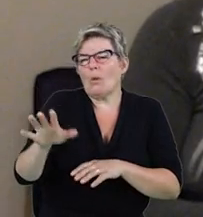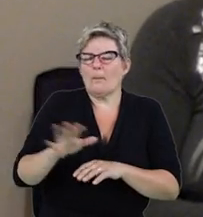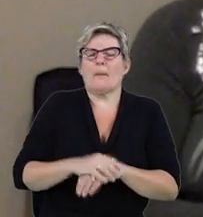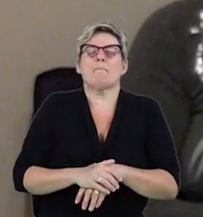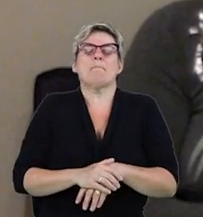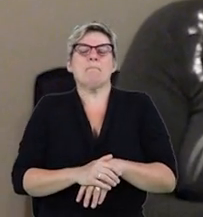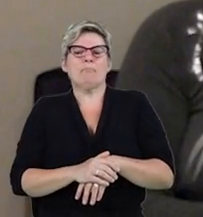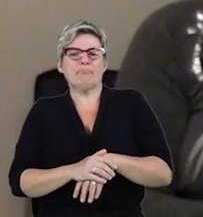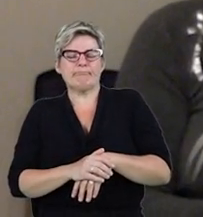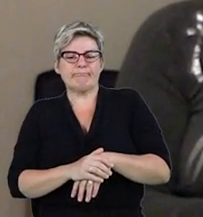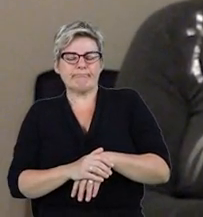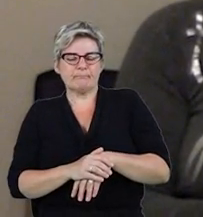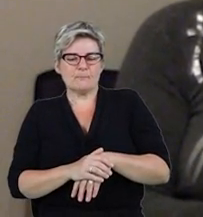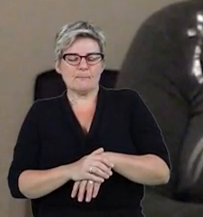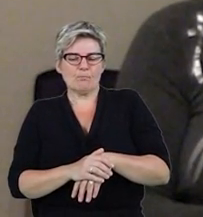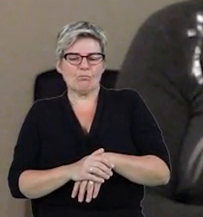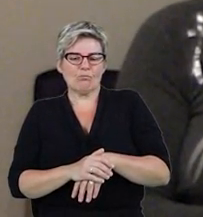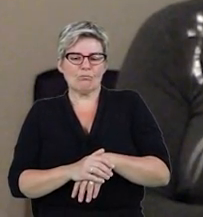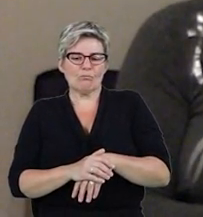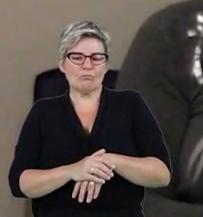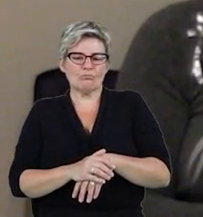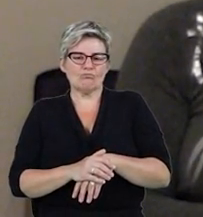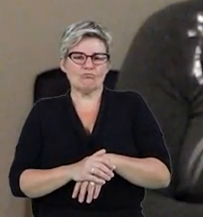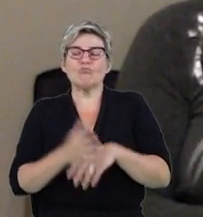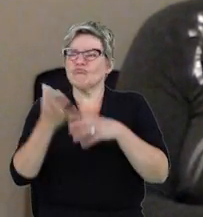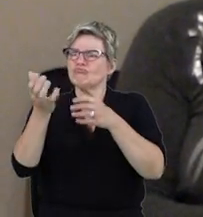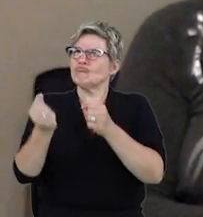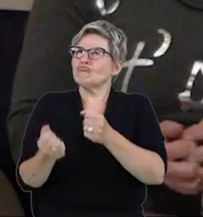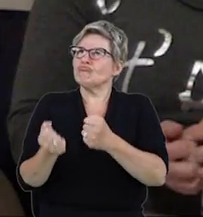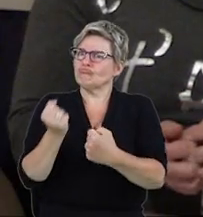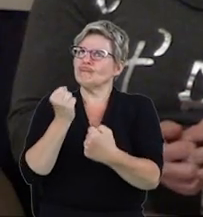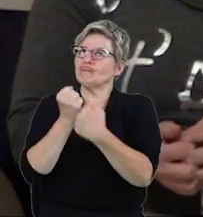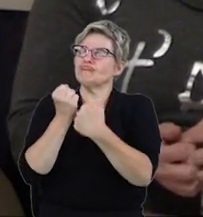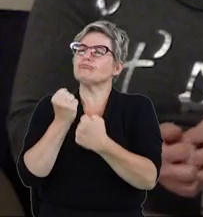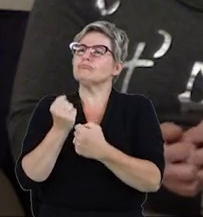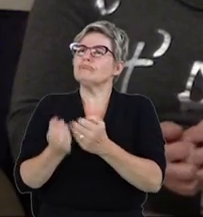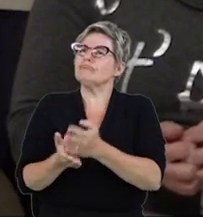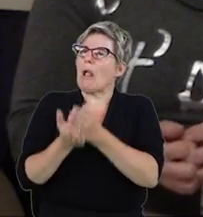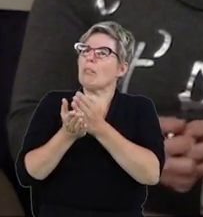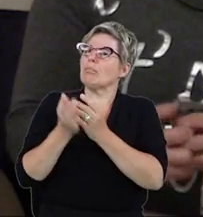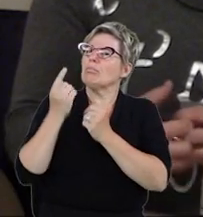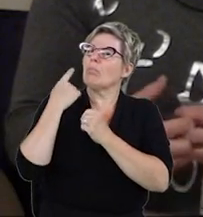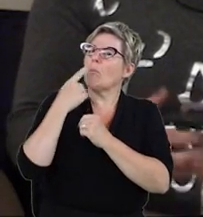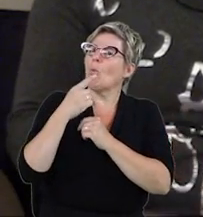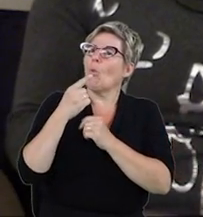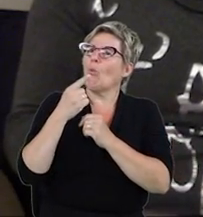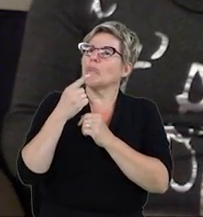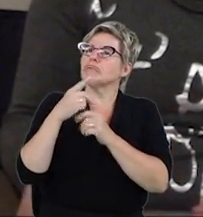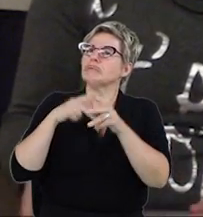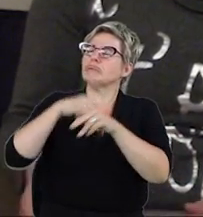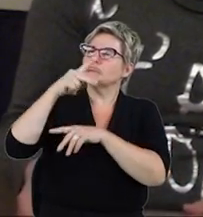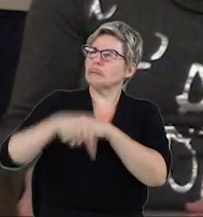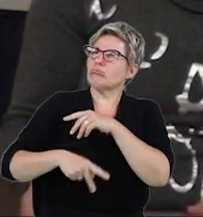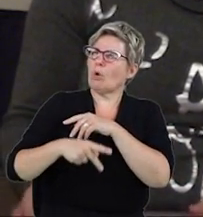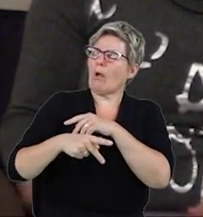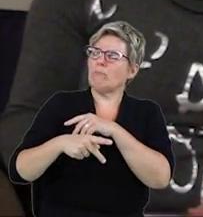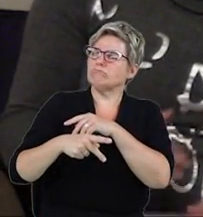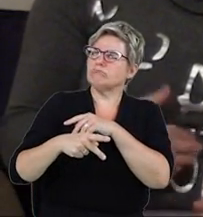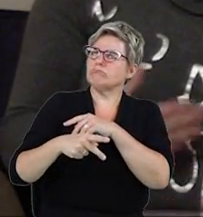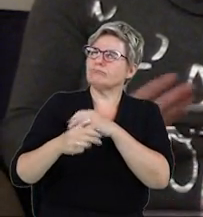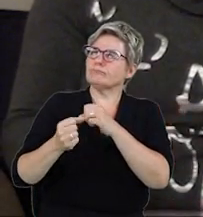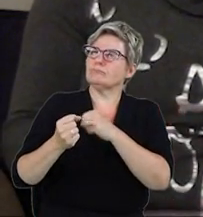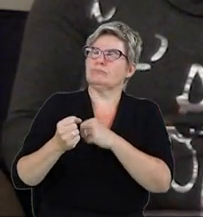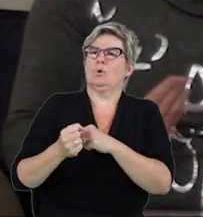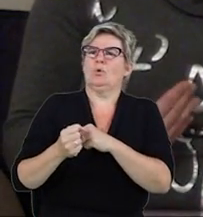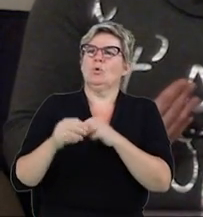demi, 2 ans, on a déjà commencé à recevoir de l'aide de ce programme-là qui nous